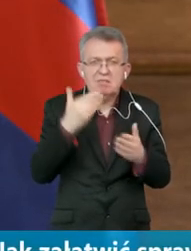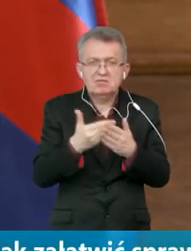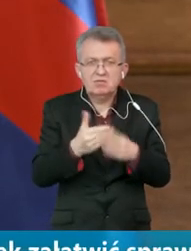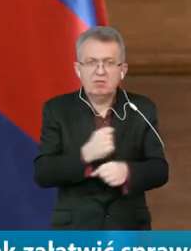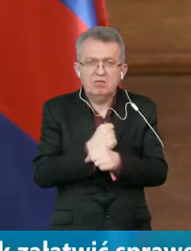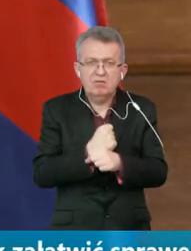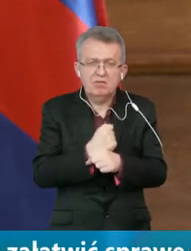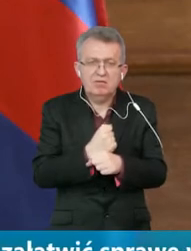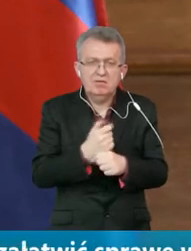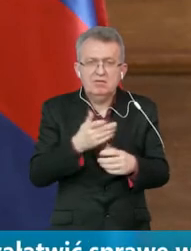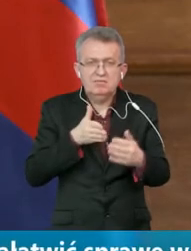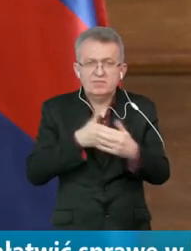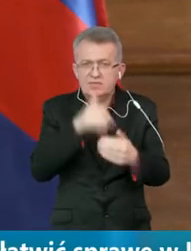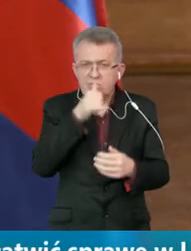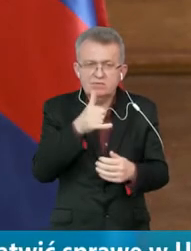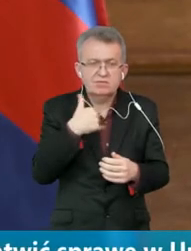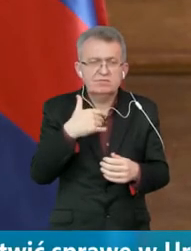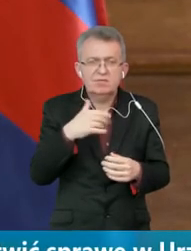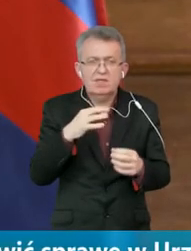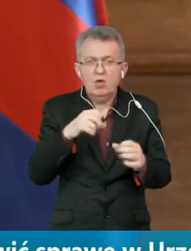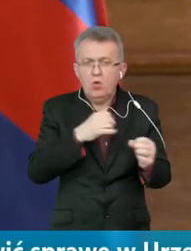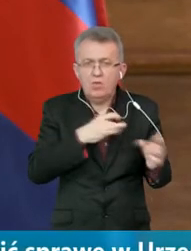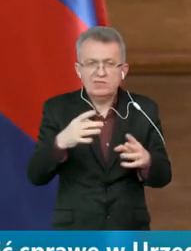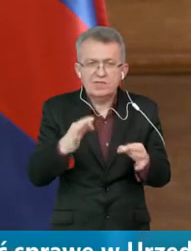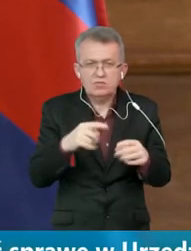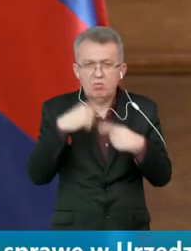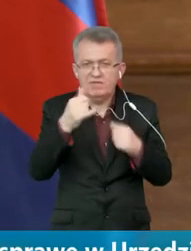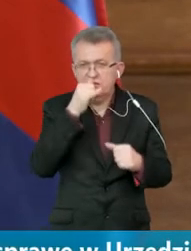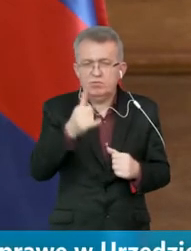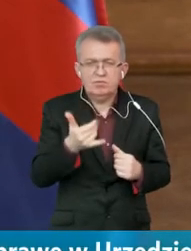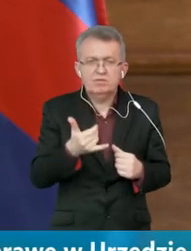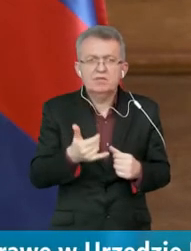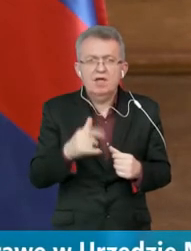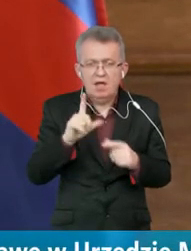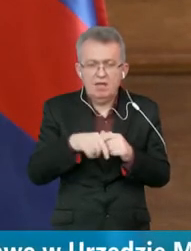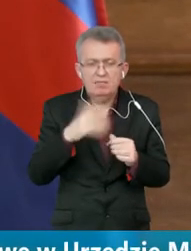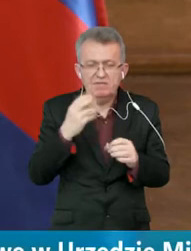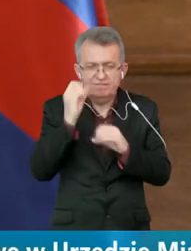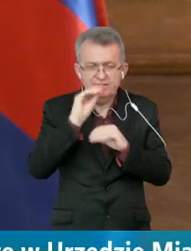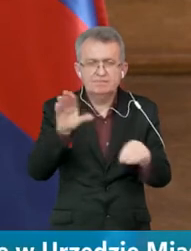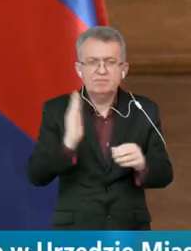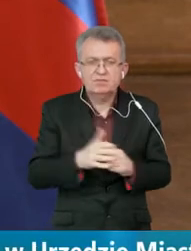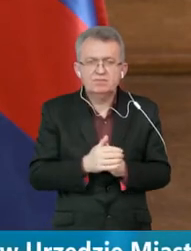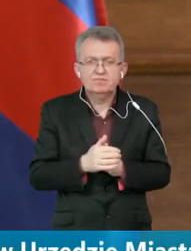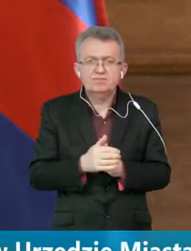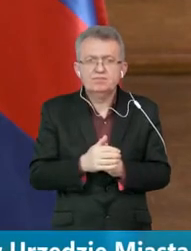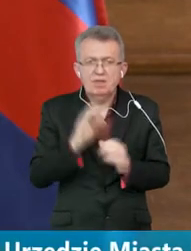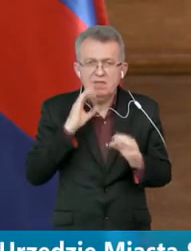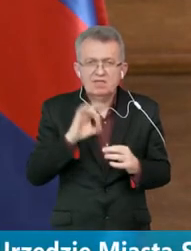chwili przestój? Jeśli taki jest, na to pytanie tak od ręki nie potrafię panu odpowiedzieć, ale na pewno to wyjaśnimy. Pan